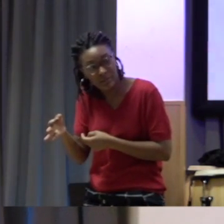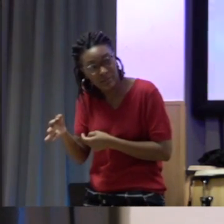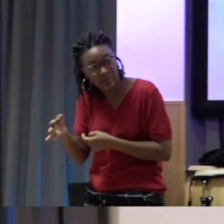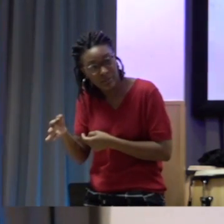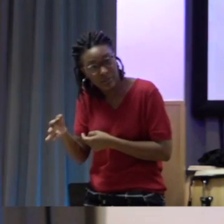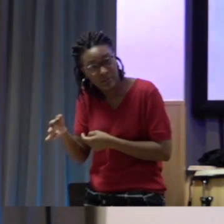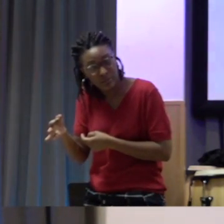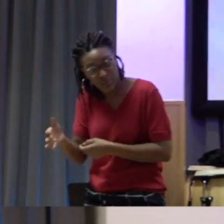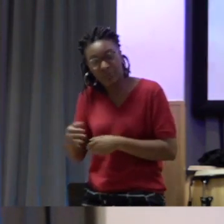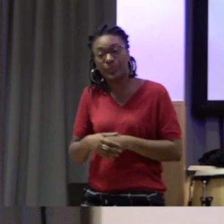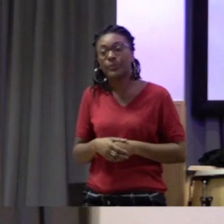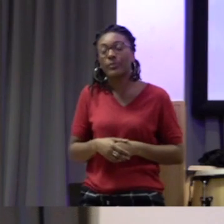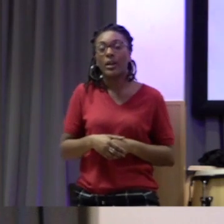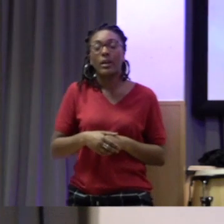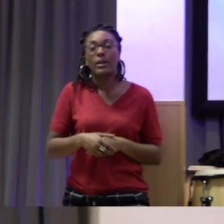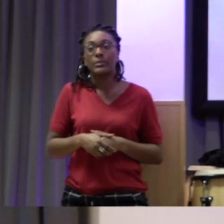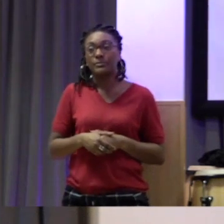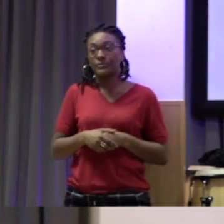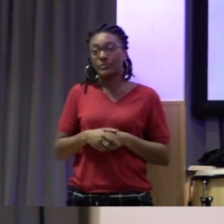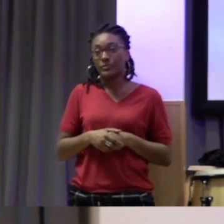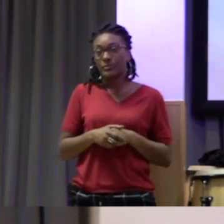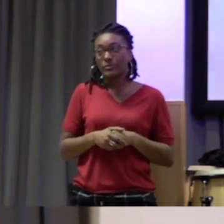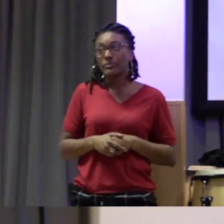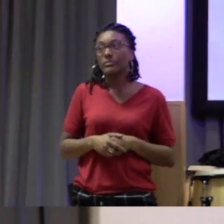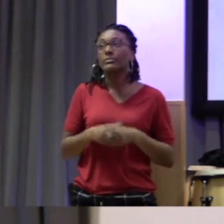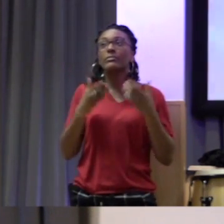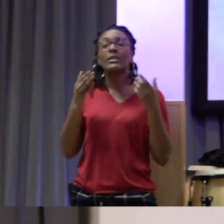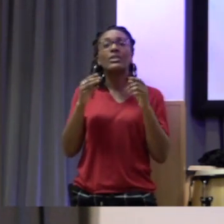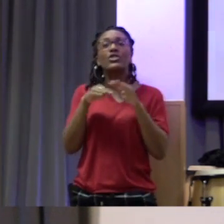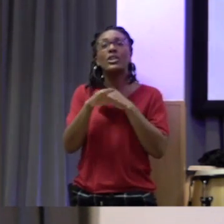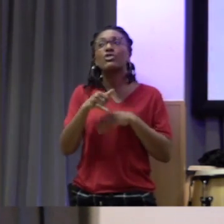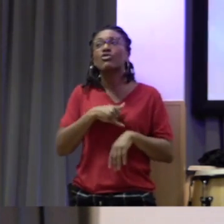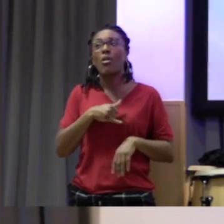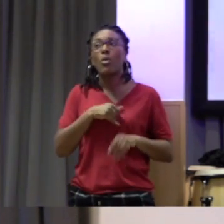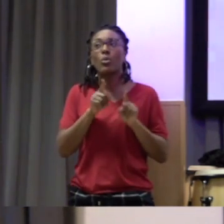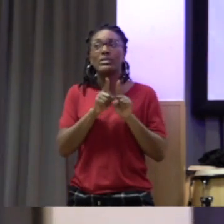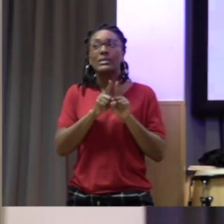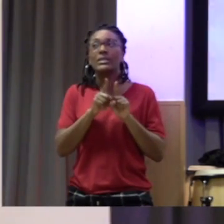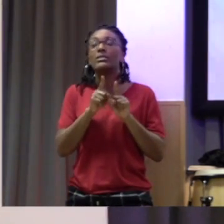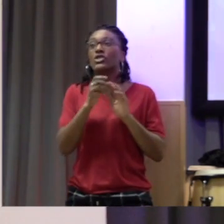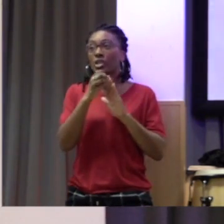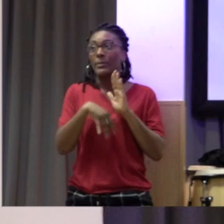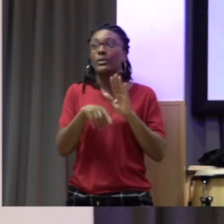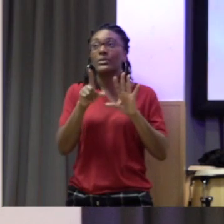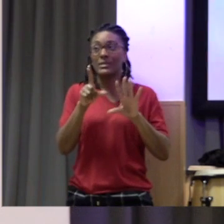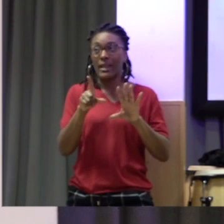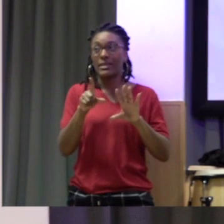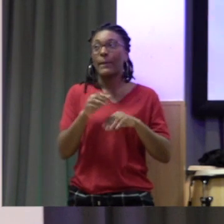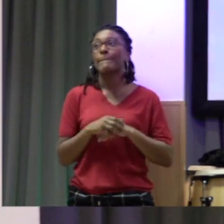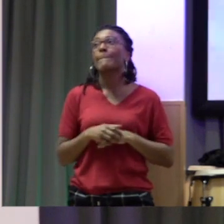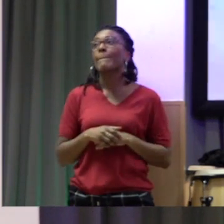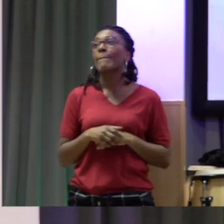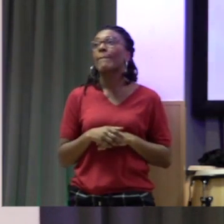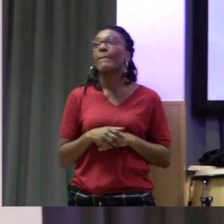Nous remarquerons que ce même appel vient aussi dans l'évangile de Jean, au chapitre 7. Le